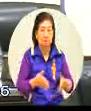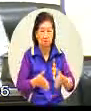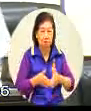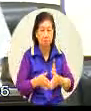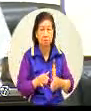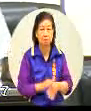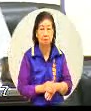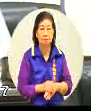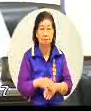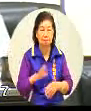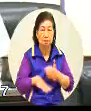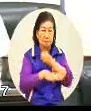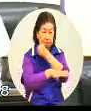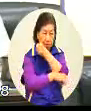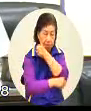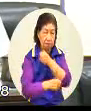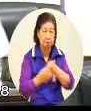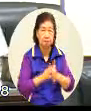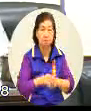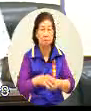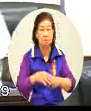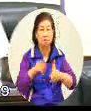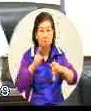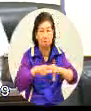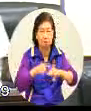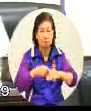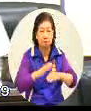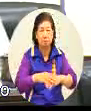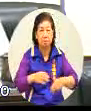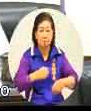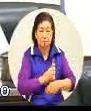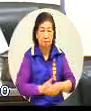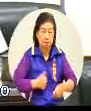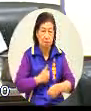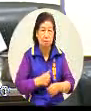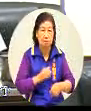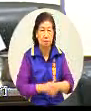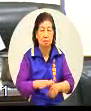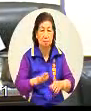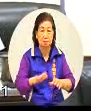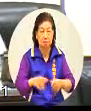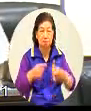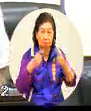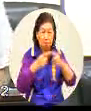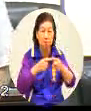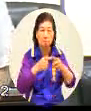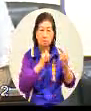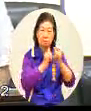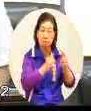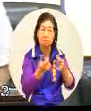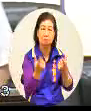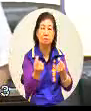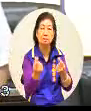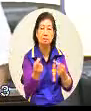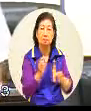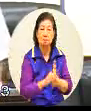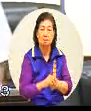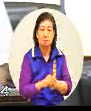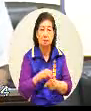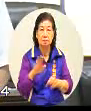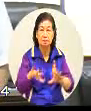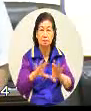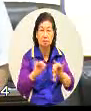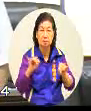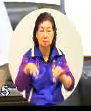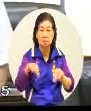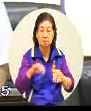这是上基本的良知啦，不是做官做人就袂使，还是要做官。你看这地方好吗？今日